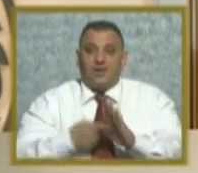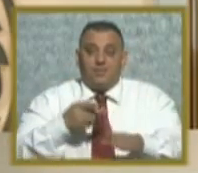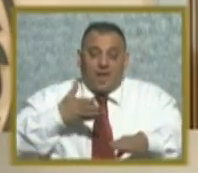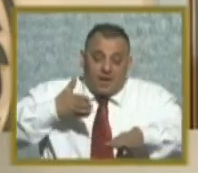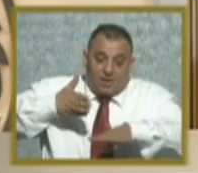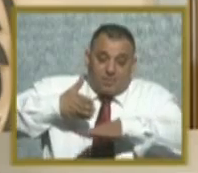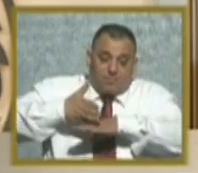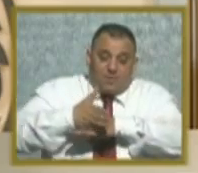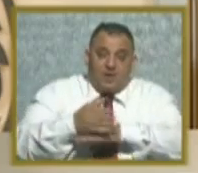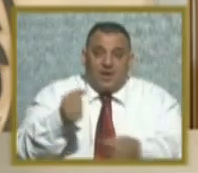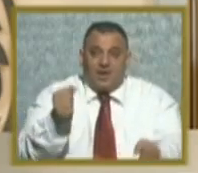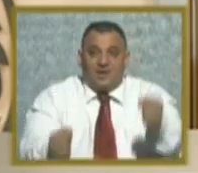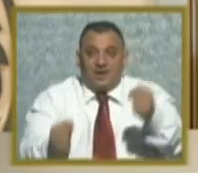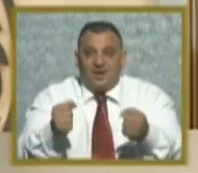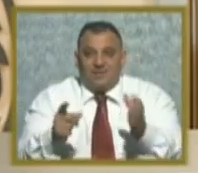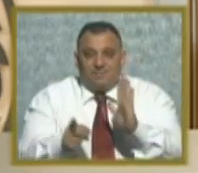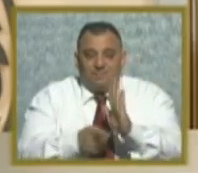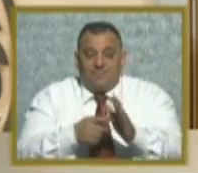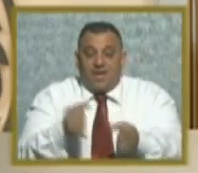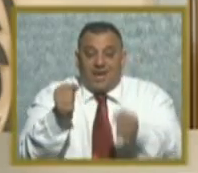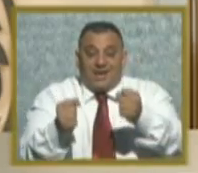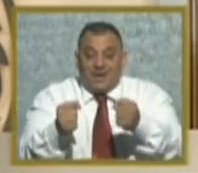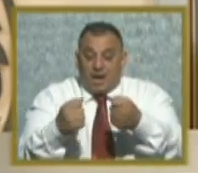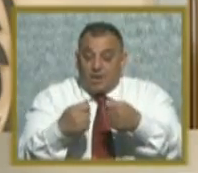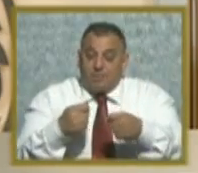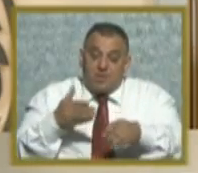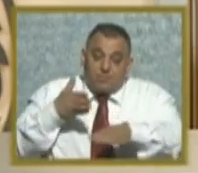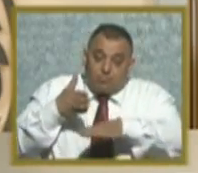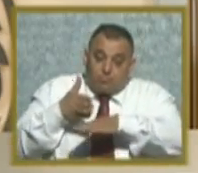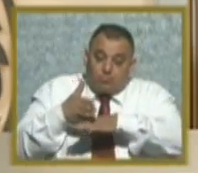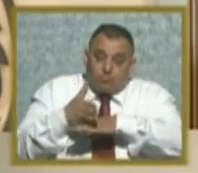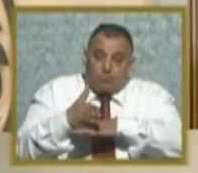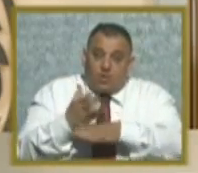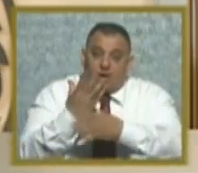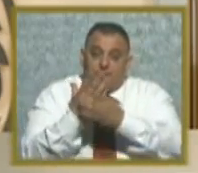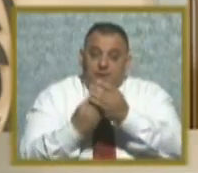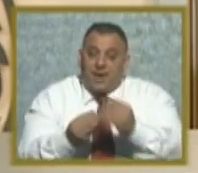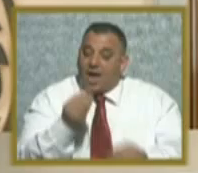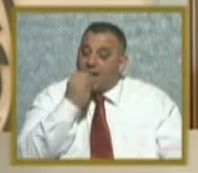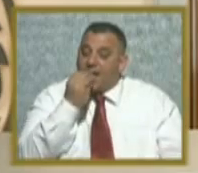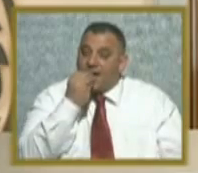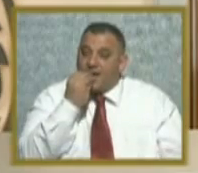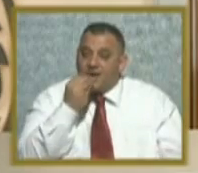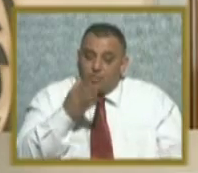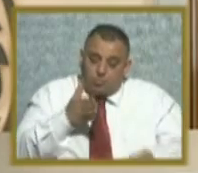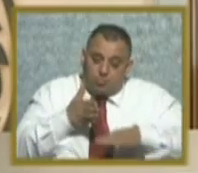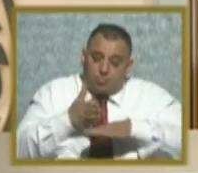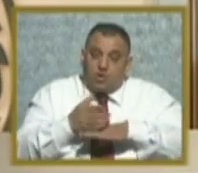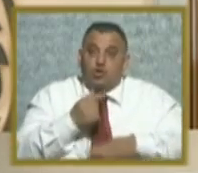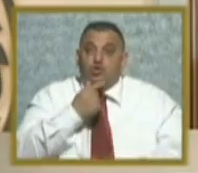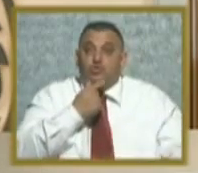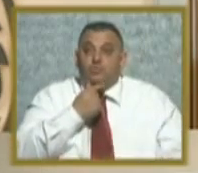سوينا عزيمة للسيارة، يعني قالت وحدة قالت خلاص بنسوي لكم غدا، تقول سوينا غدا يوم الجمعة،